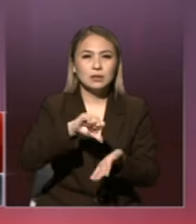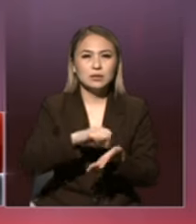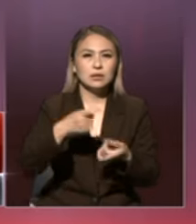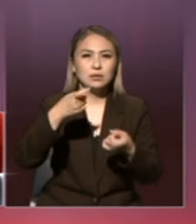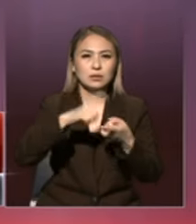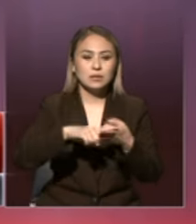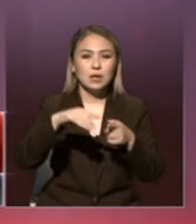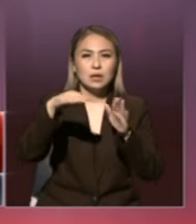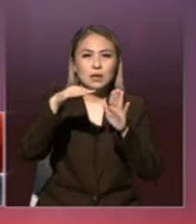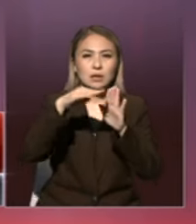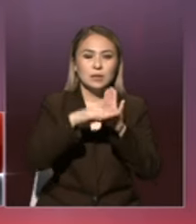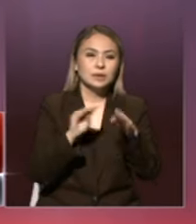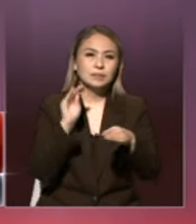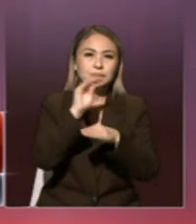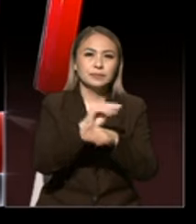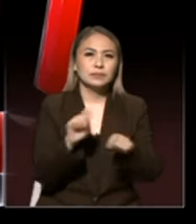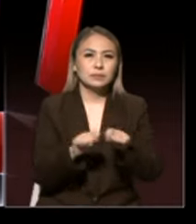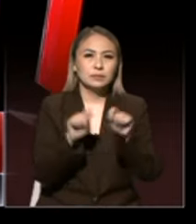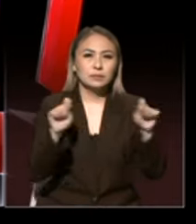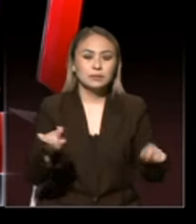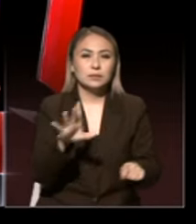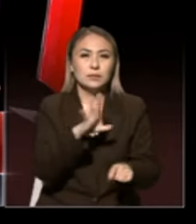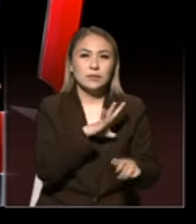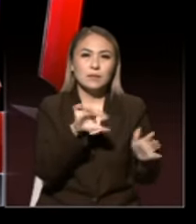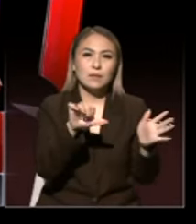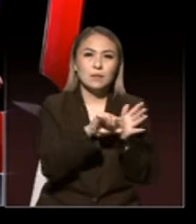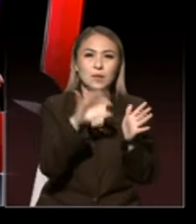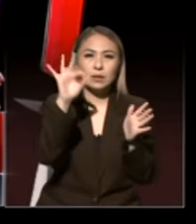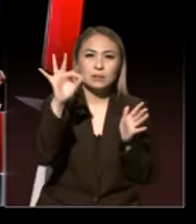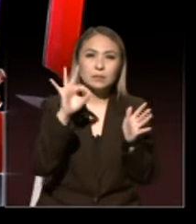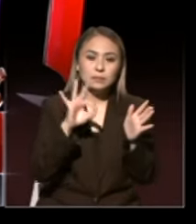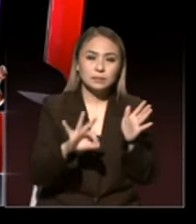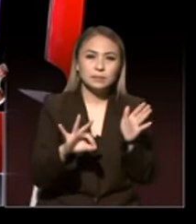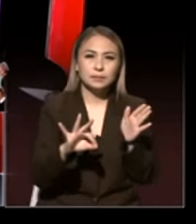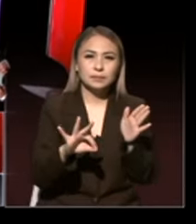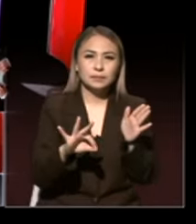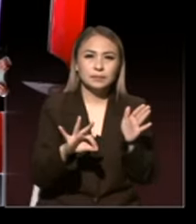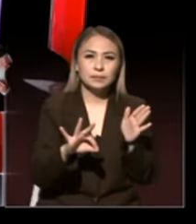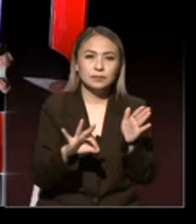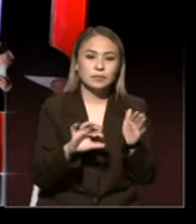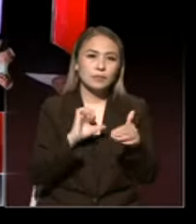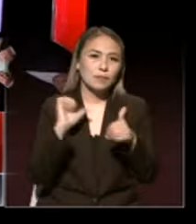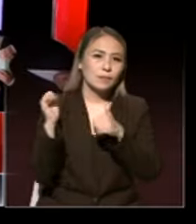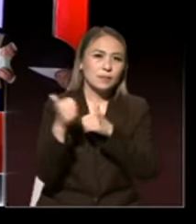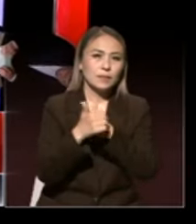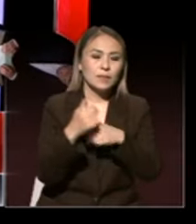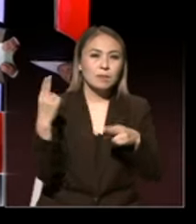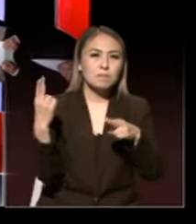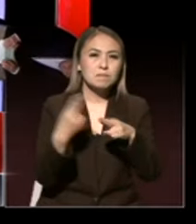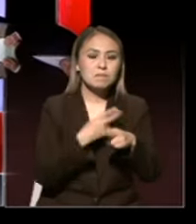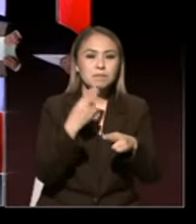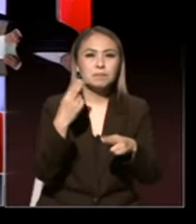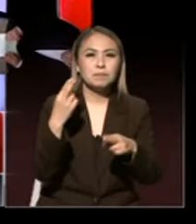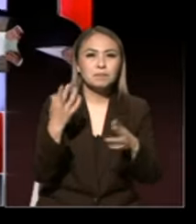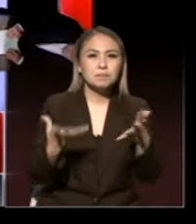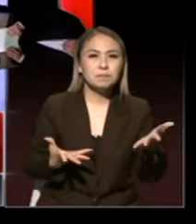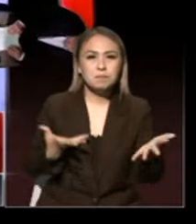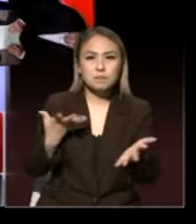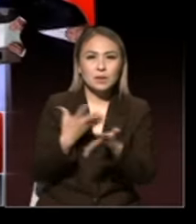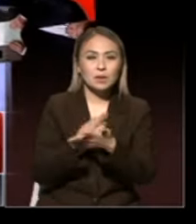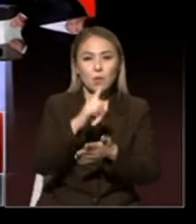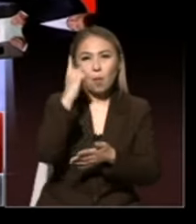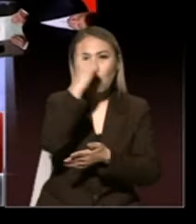бағдарламасын іске қосқан болатынбыз. 6% бен алғашқы жарнасыз 1 жыл каникулы